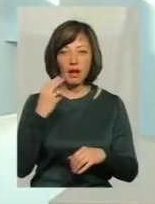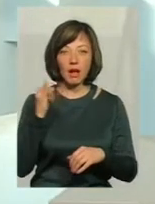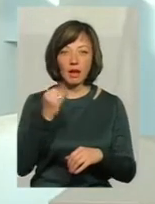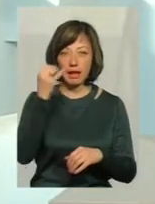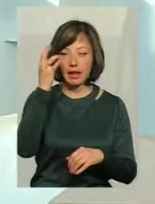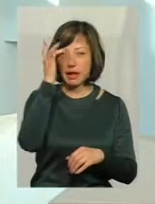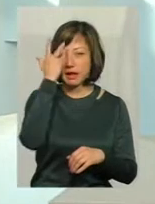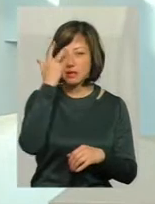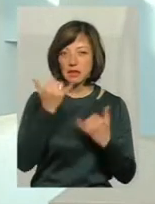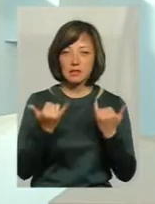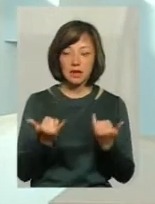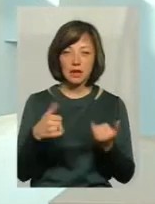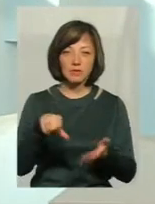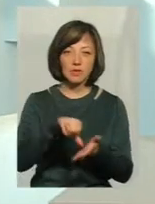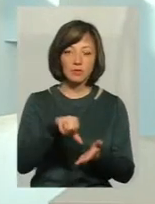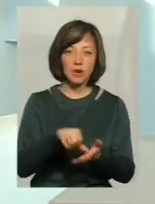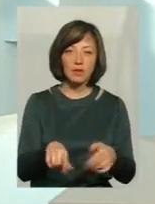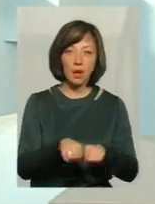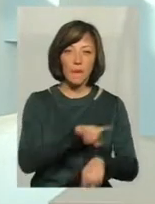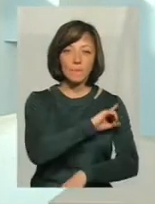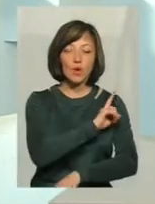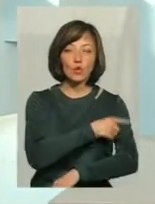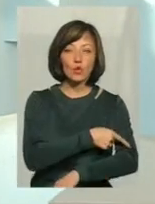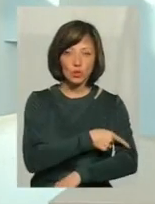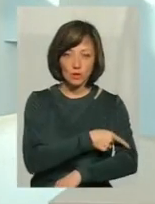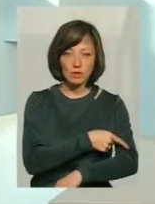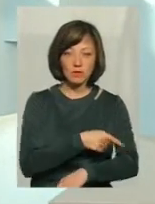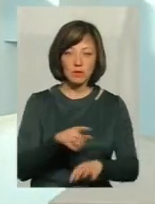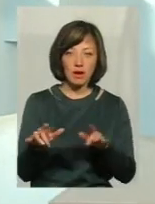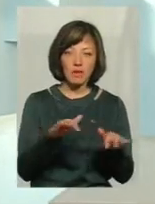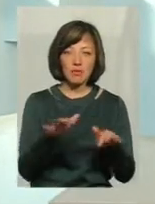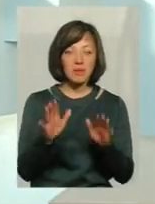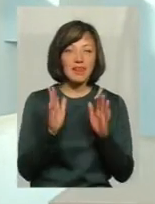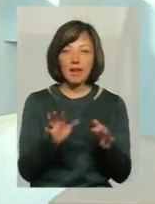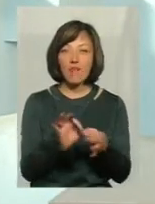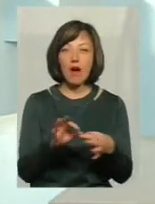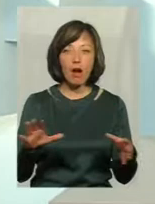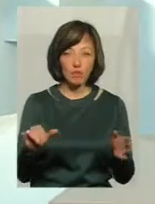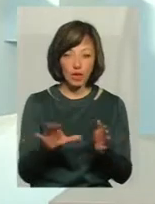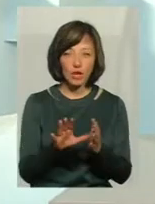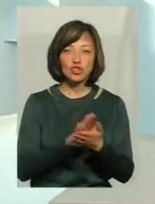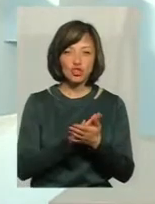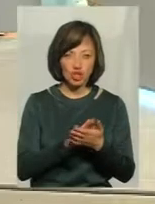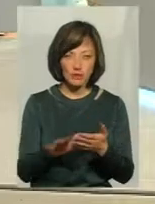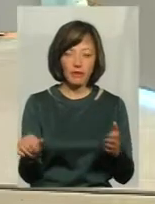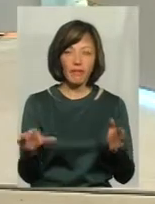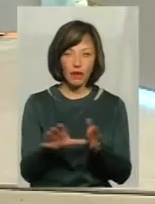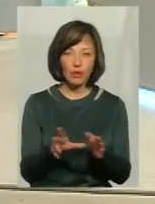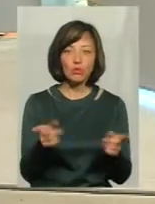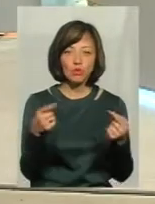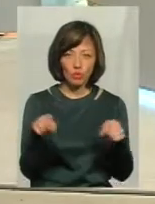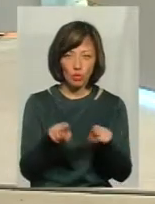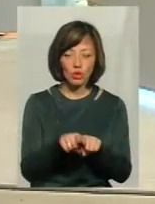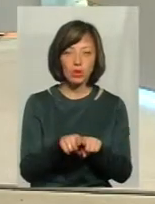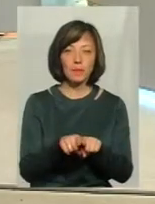Індія зараз виступають такими потужними гравцями, ну, не тільки в атомній енергії, і в чистих джерелах енергії, тобто там, в відновлених